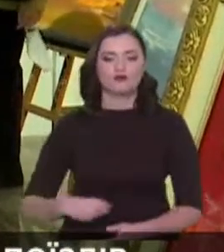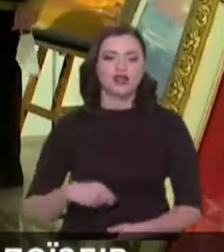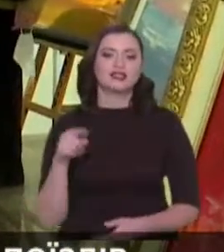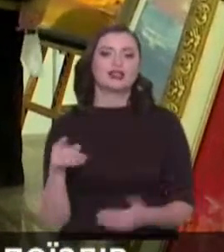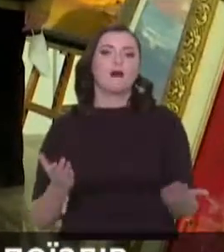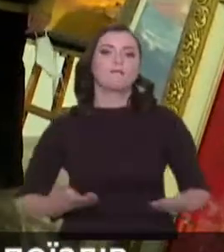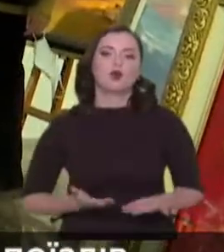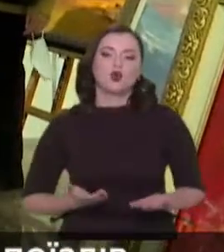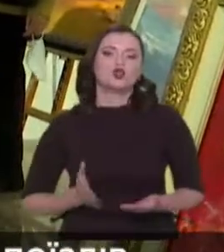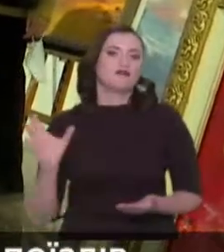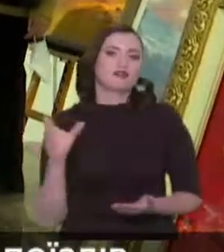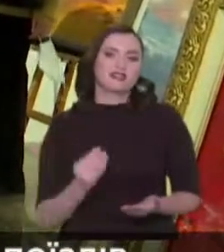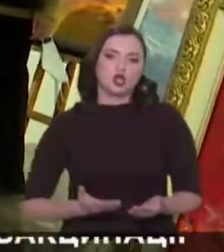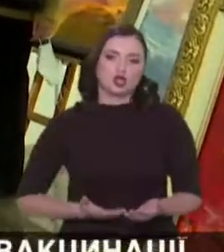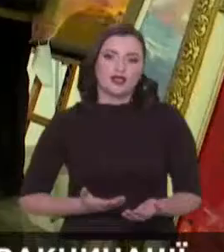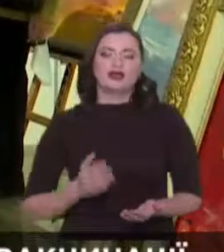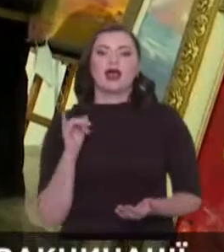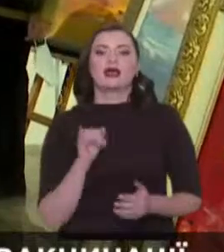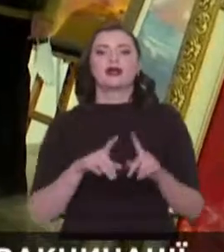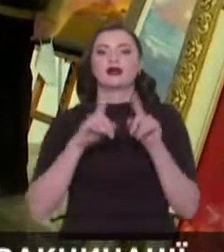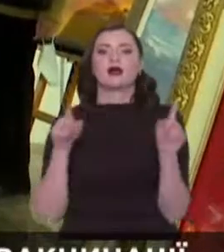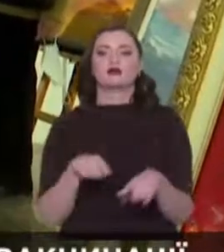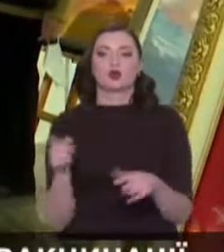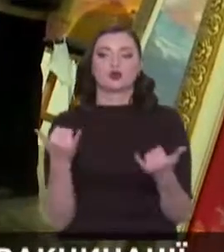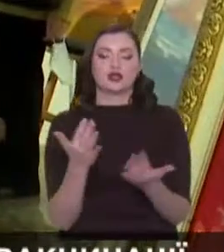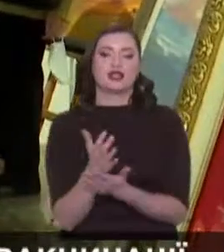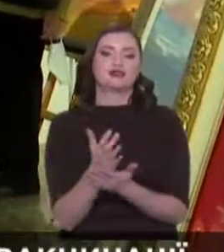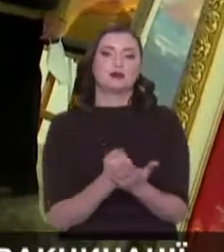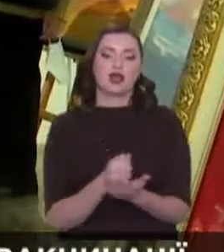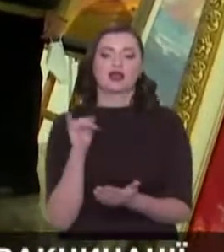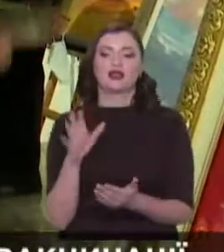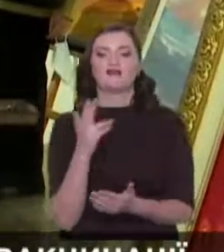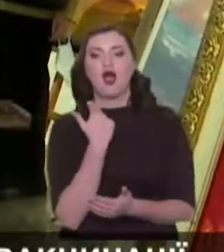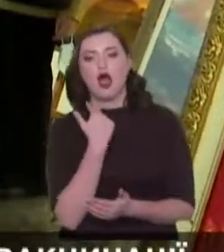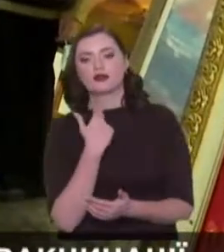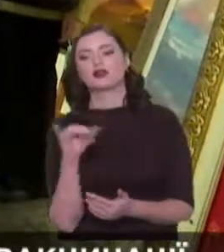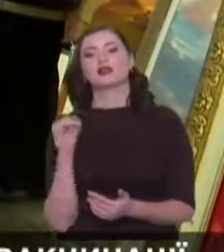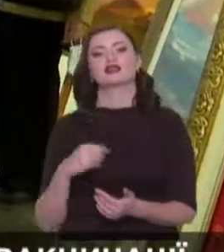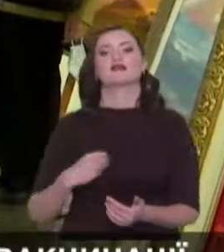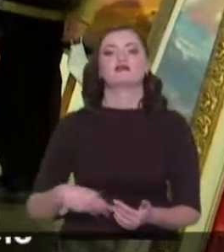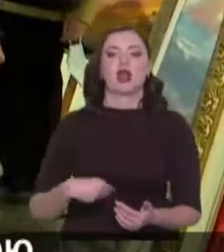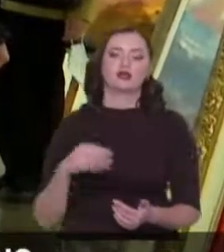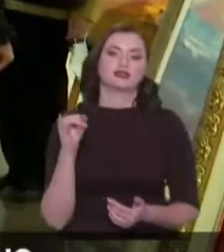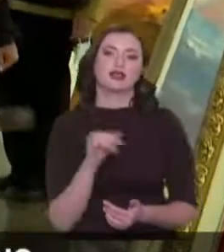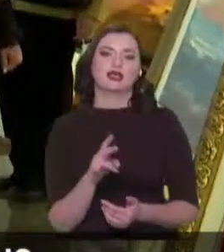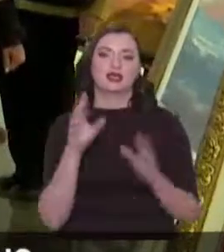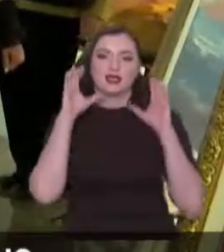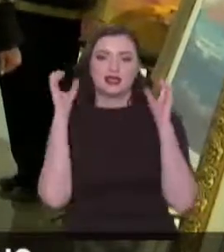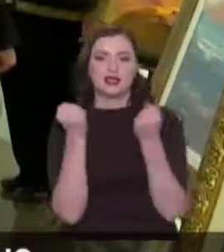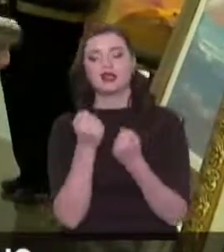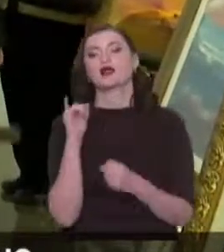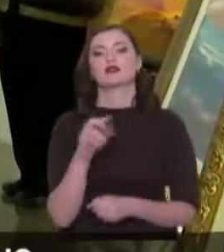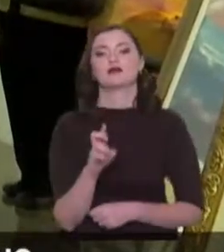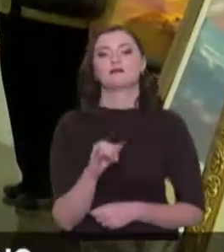прожив все життя, і картини його зараз зберігаються і в Англії, і в Франції, і в Нідерландах, і в